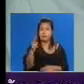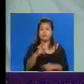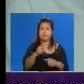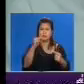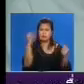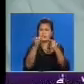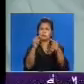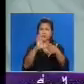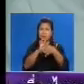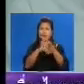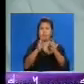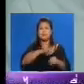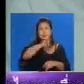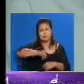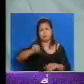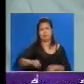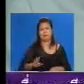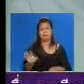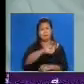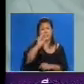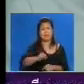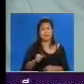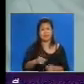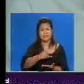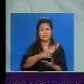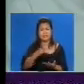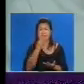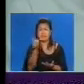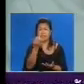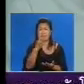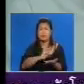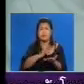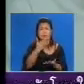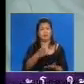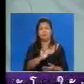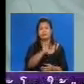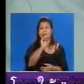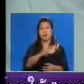ก็ Vegan